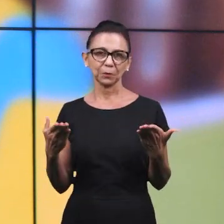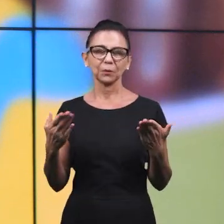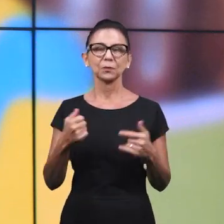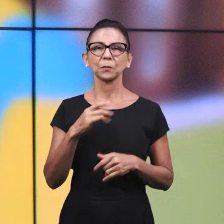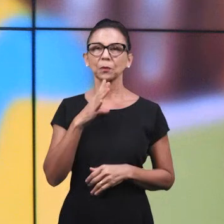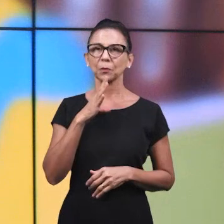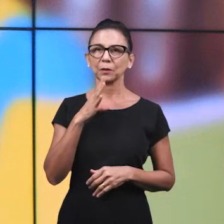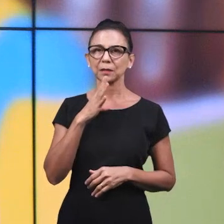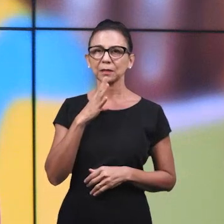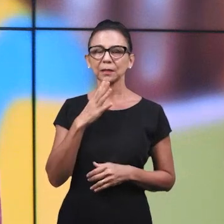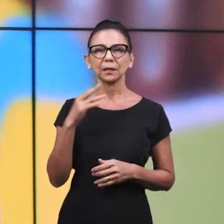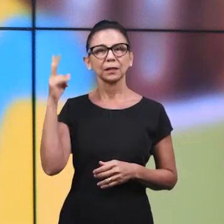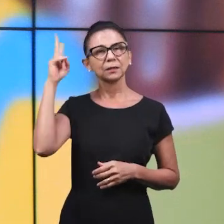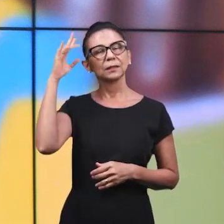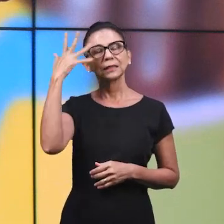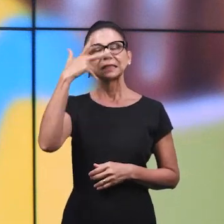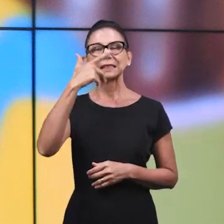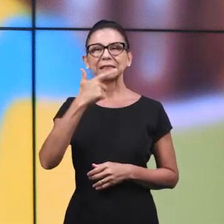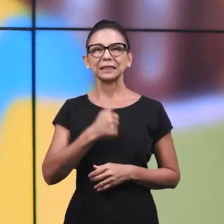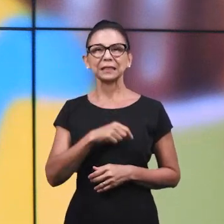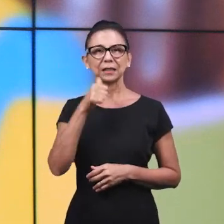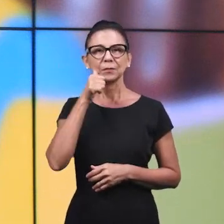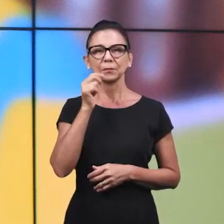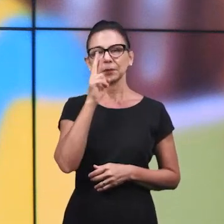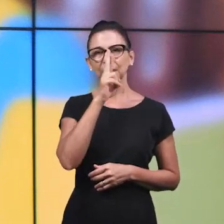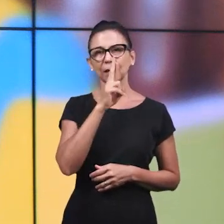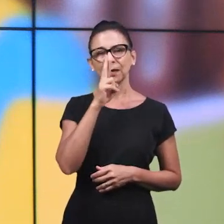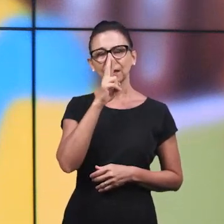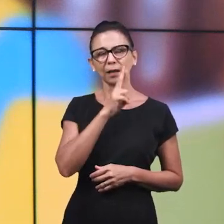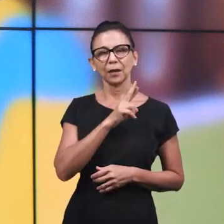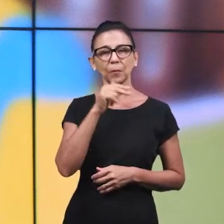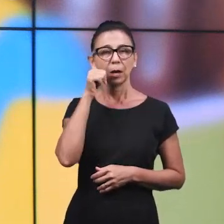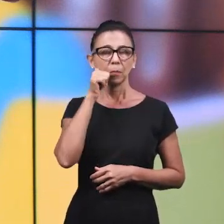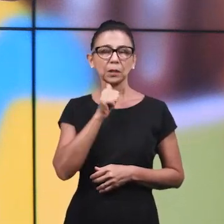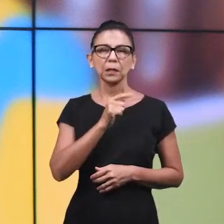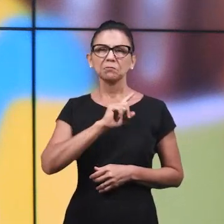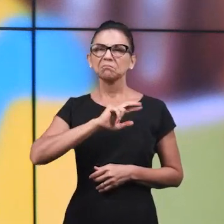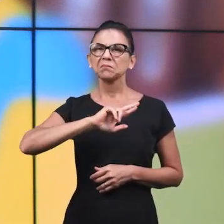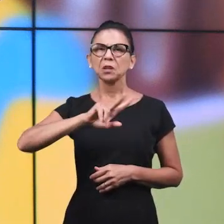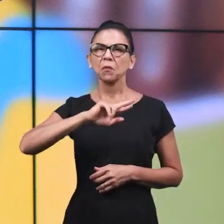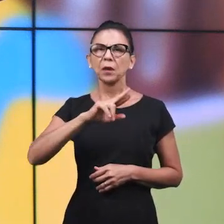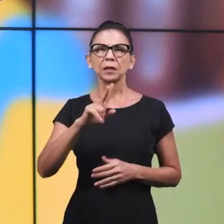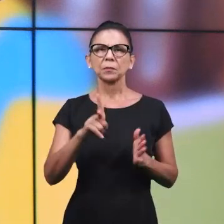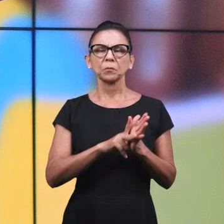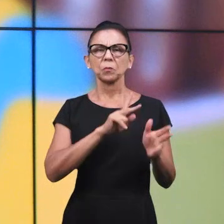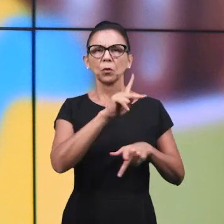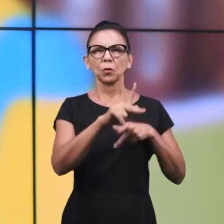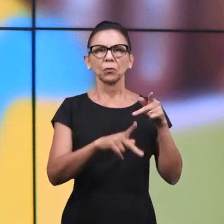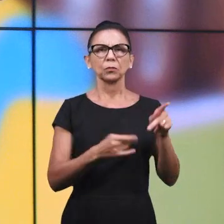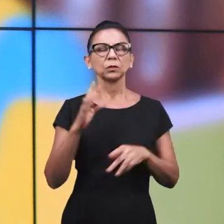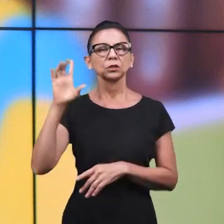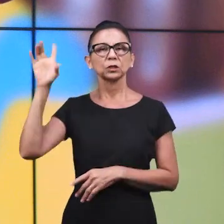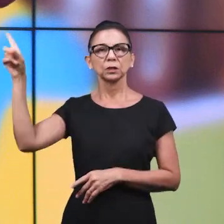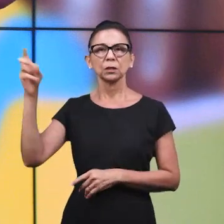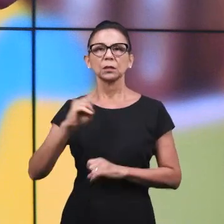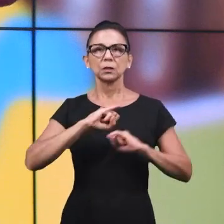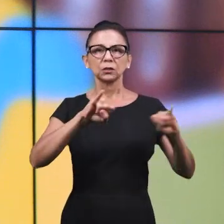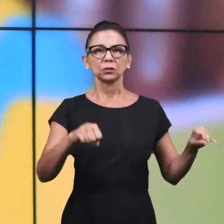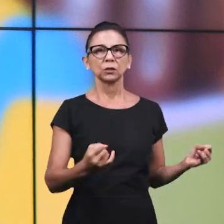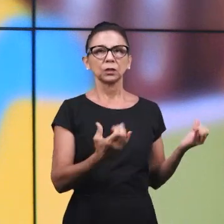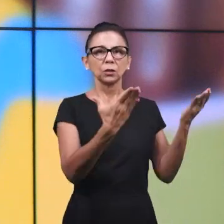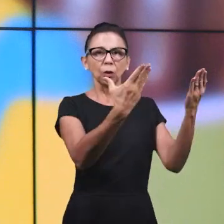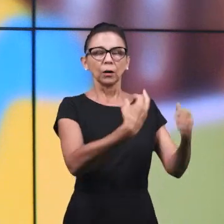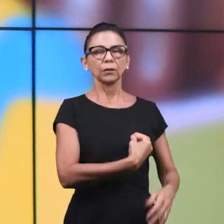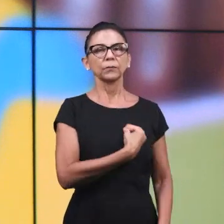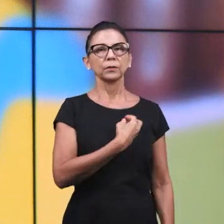Dieu. Aujourd'hui, nous allons connaître une jolie histoire, l'histoire de Rahab, une femme qui n'appartenait pas au